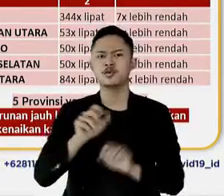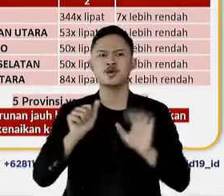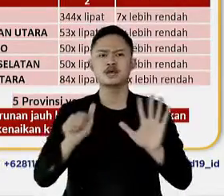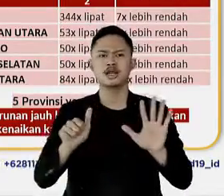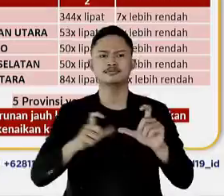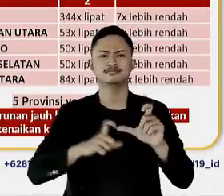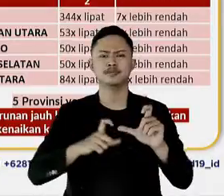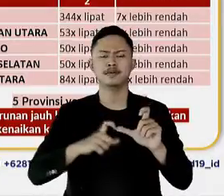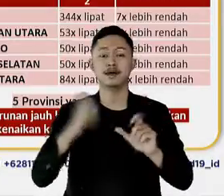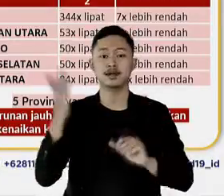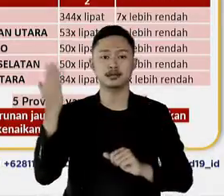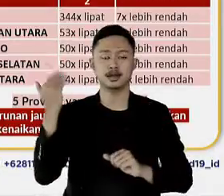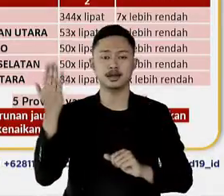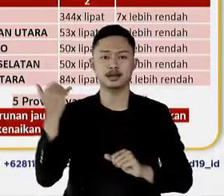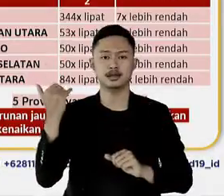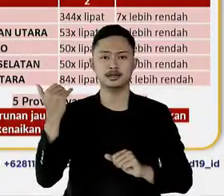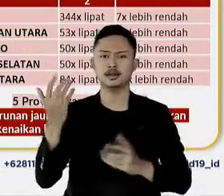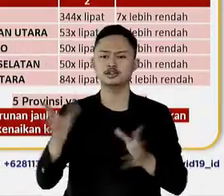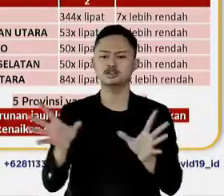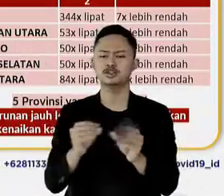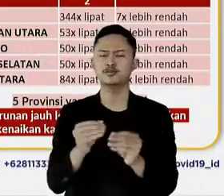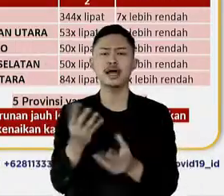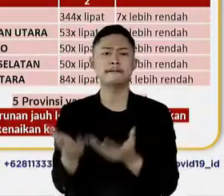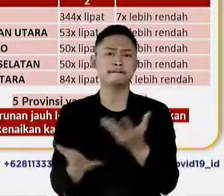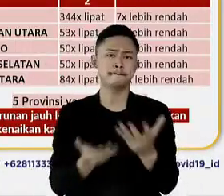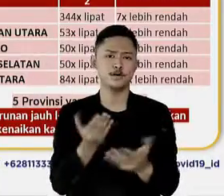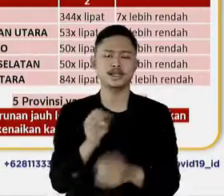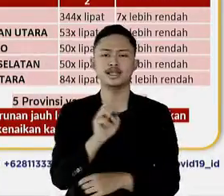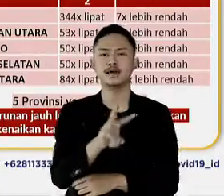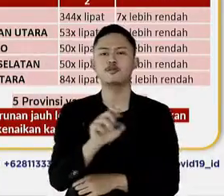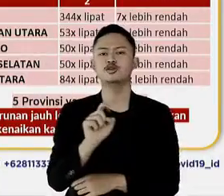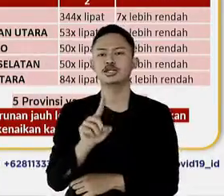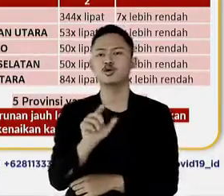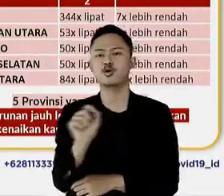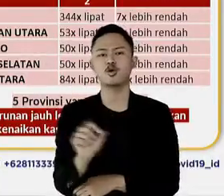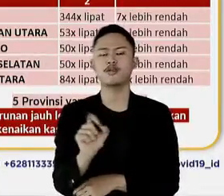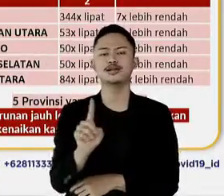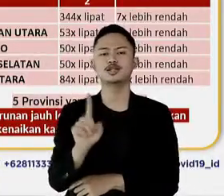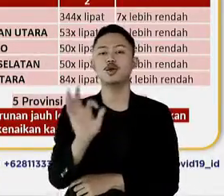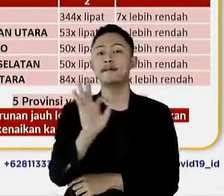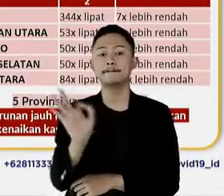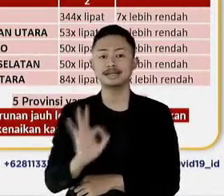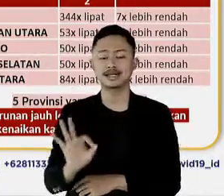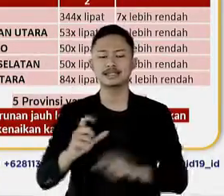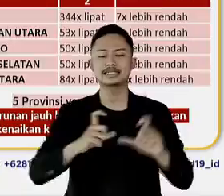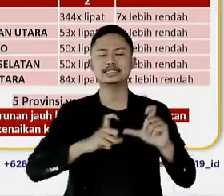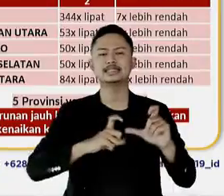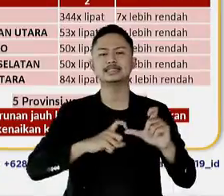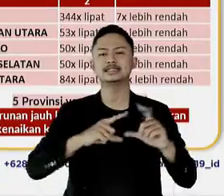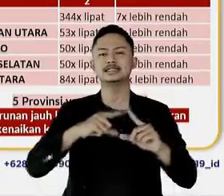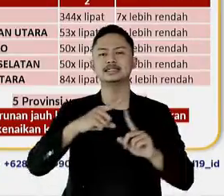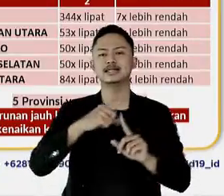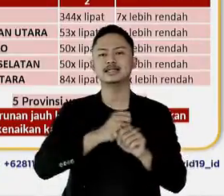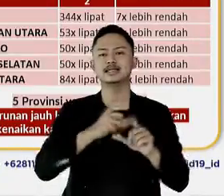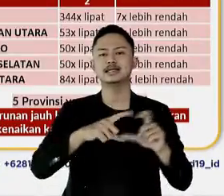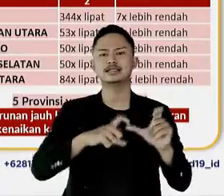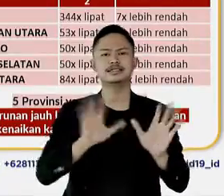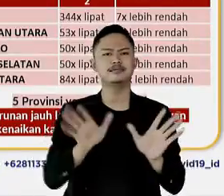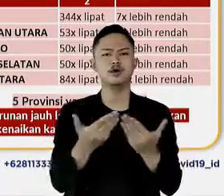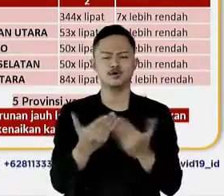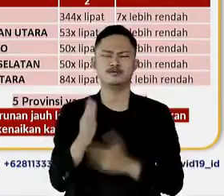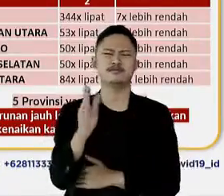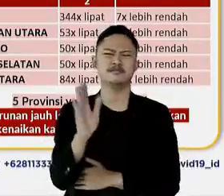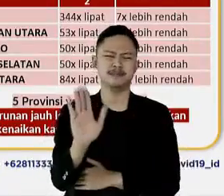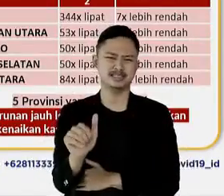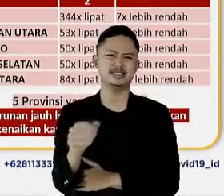September kemarin baru sebesar 31 koma satu persen Satgas posko terbentuk di seluruh Indonesia